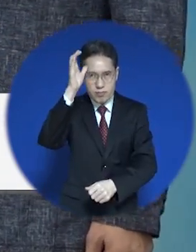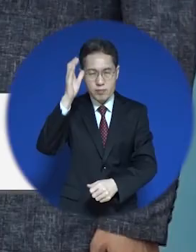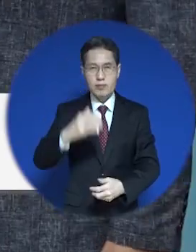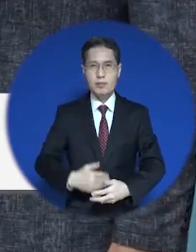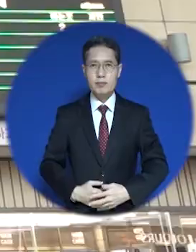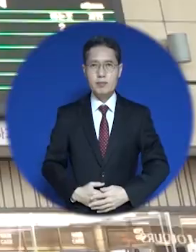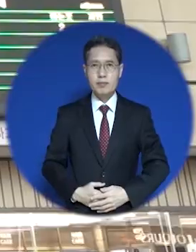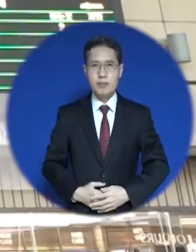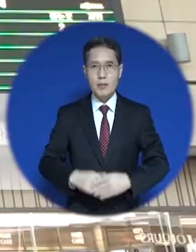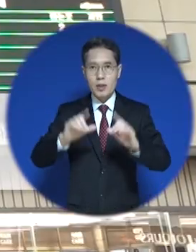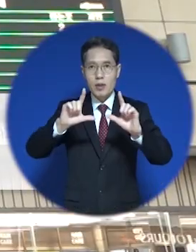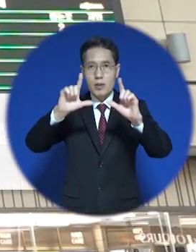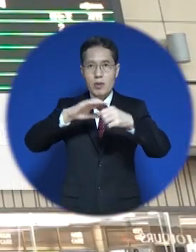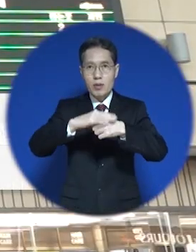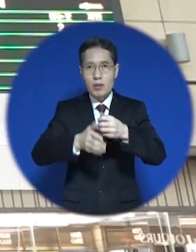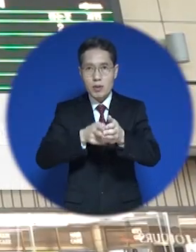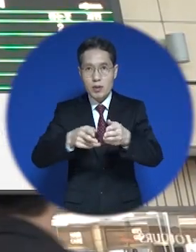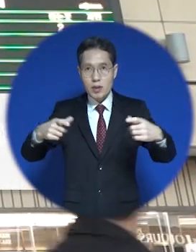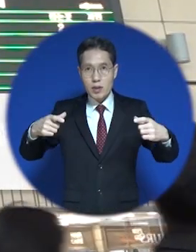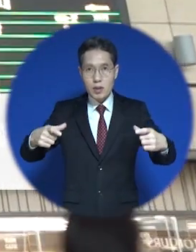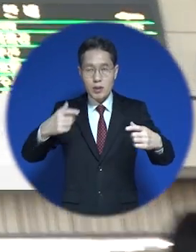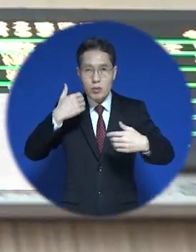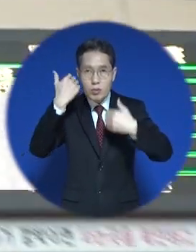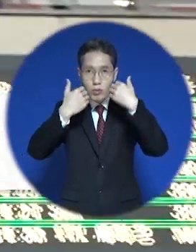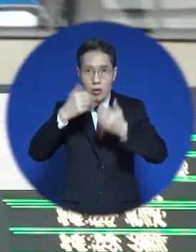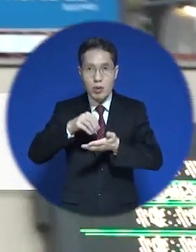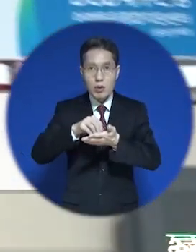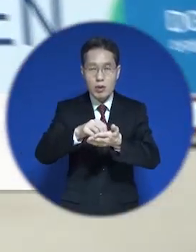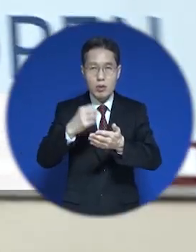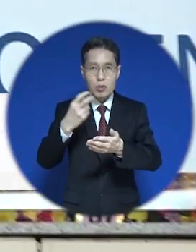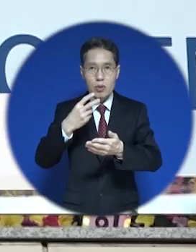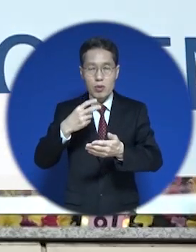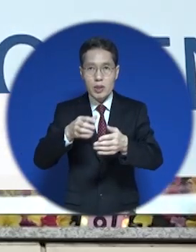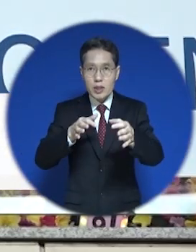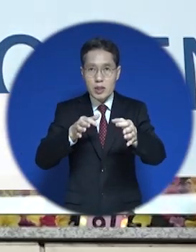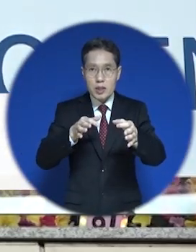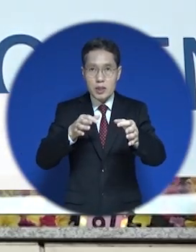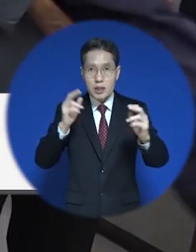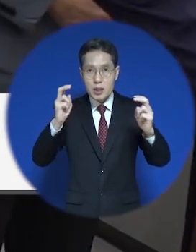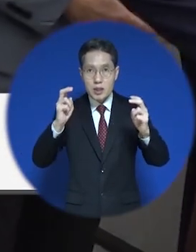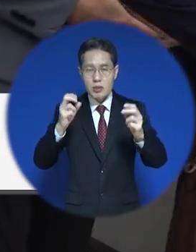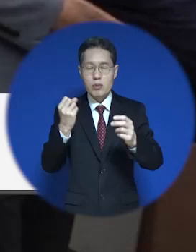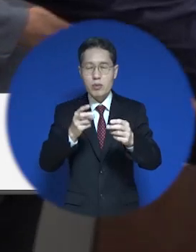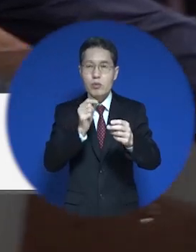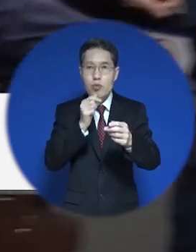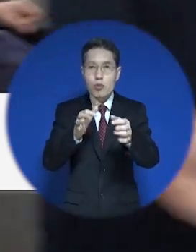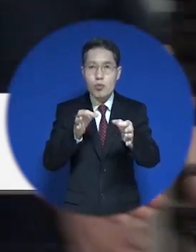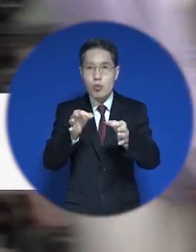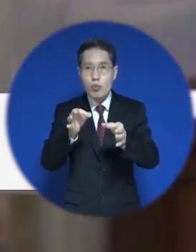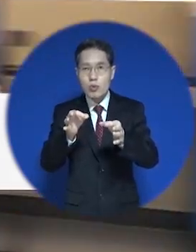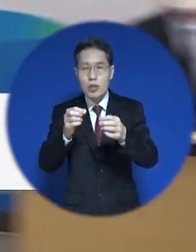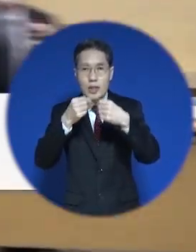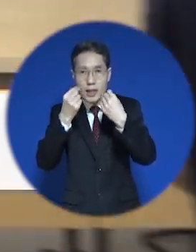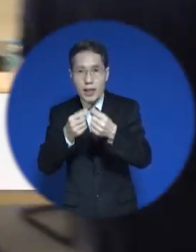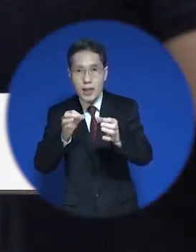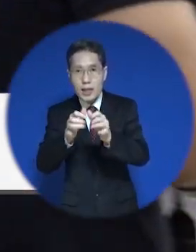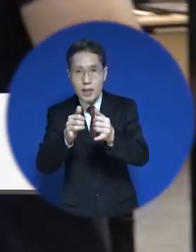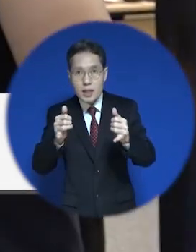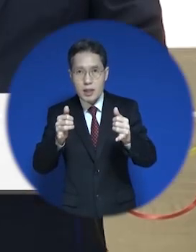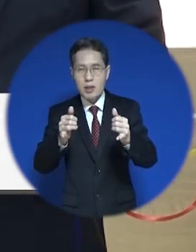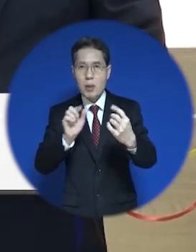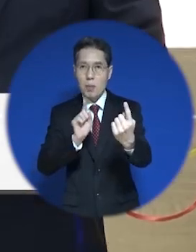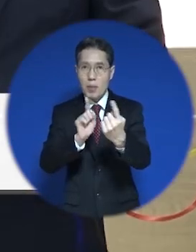보입니다. 동대구 역산에 시민 누구나 이용할 수 있고 기업인과 소상공인들의 비즈니스 미팅 공간으로 활용할 수